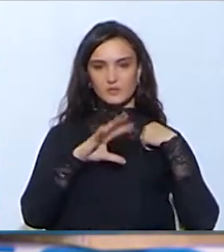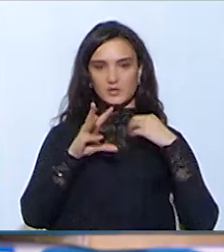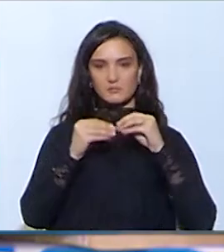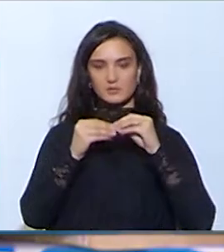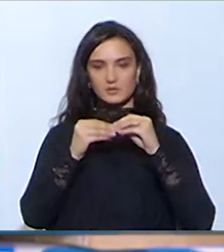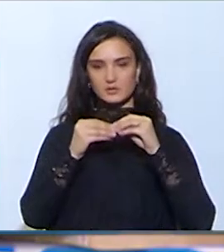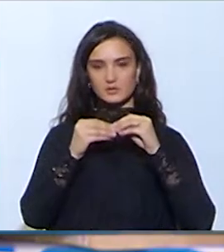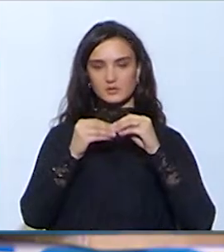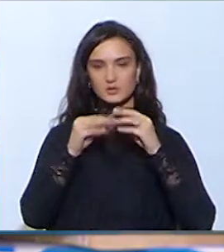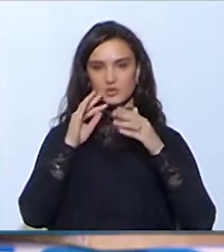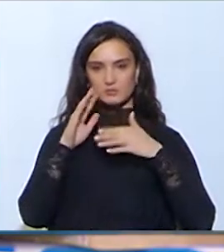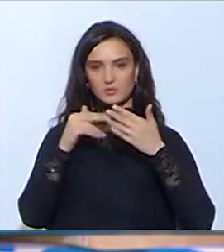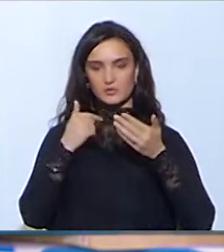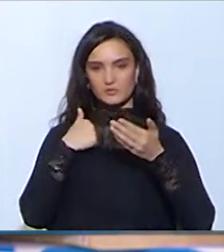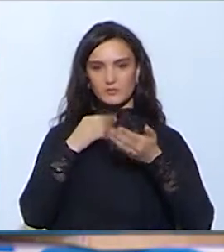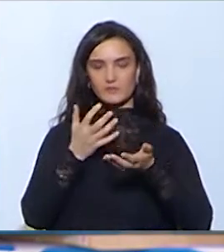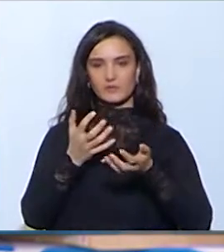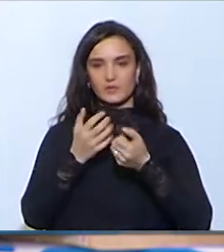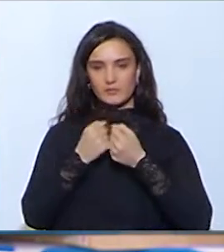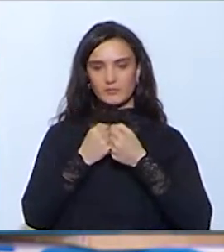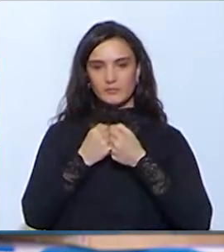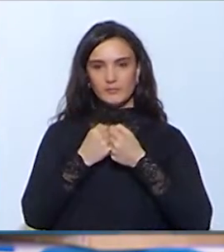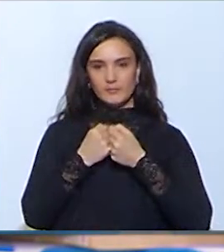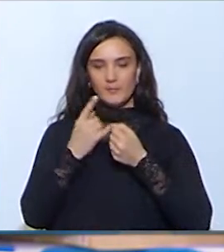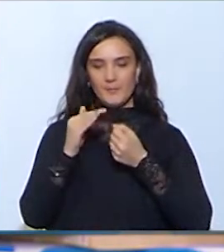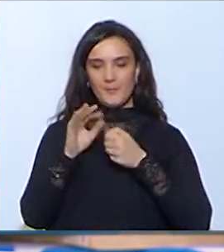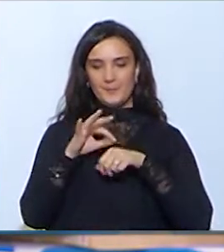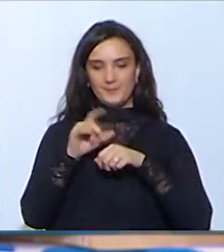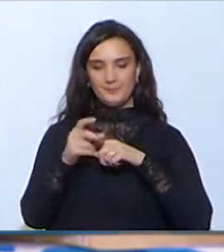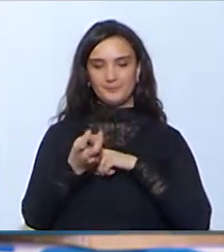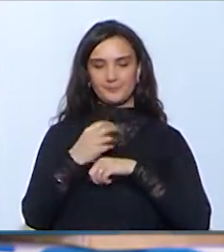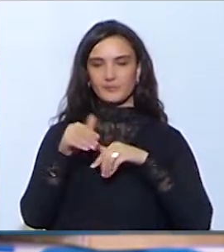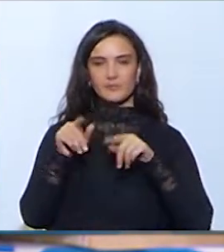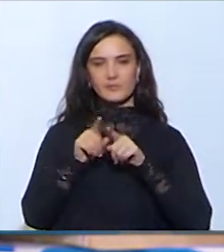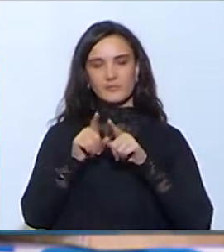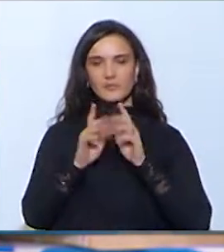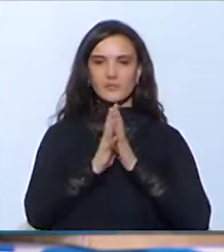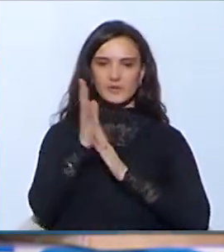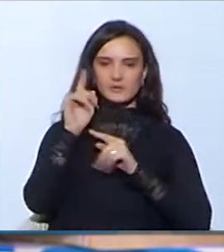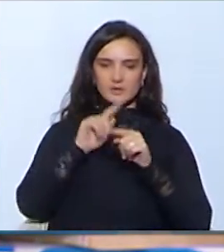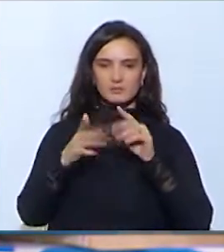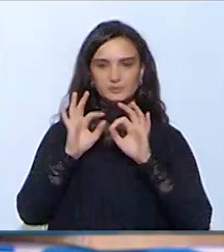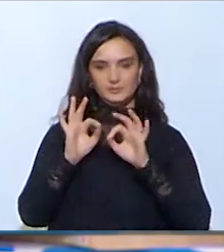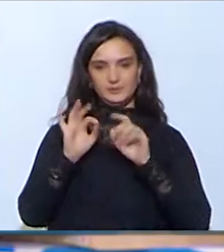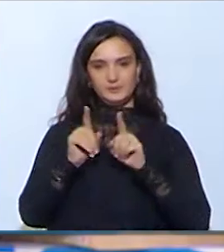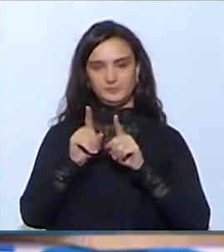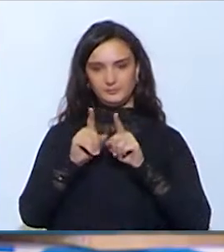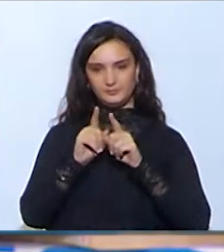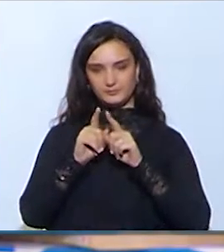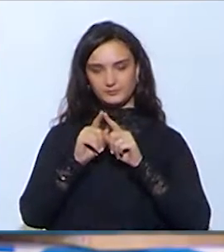ყველაფრის თანხვედრის შემდეგ ჩვენ ვიღებთ მოდის პაციენტი, არ აქვს მნიშვნელობა სწრაფად იზრდება თუ ნელა